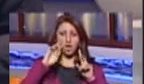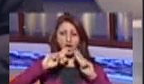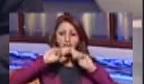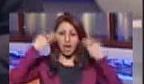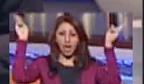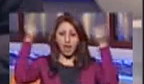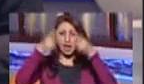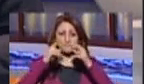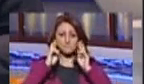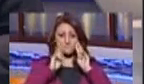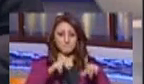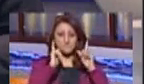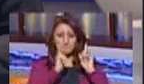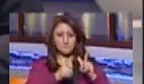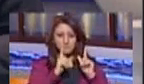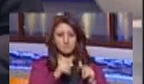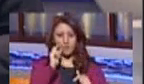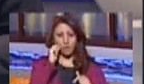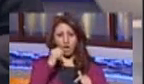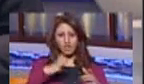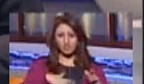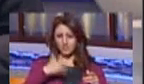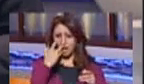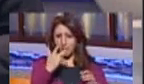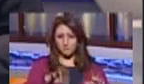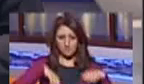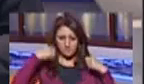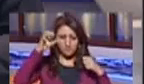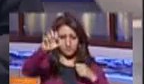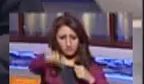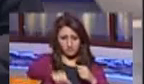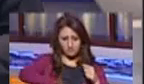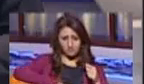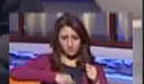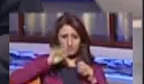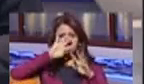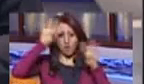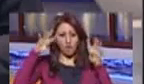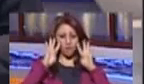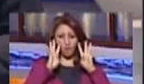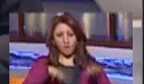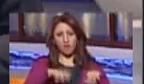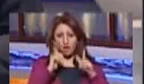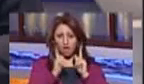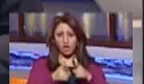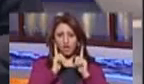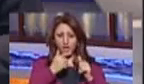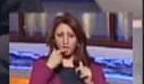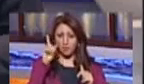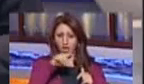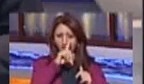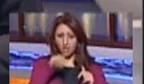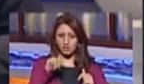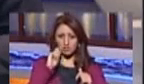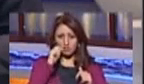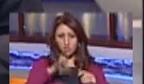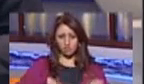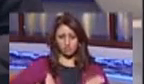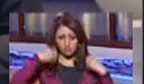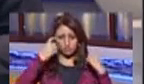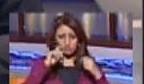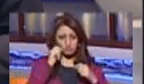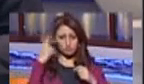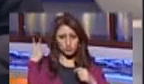على سحل وتعرية الإنسان المصري الشريف وإهدار حقوقه وعلى اللي بنعمله في نفسنا بعد